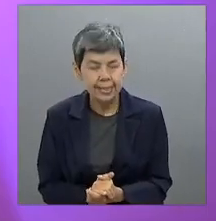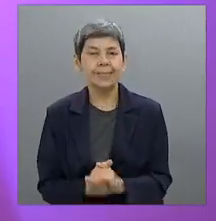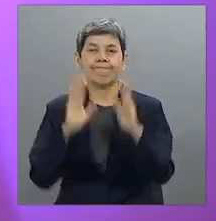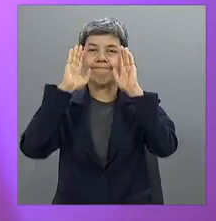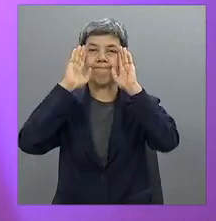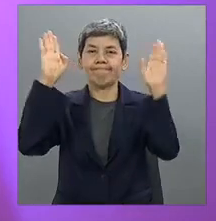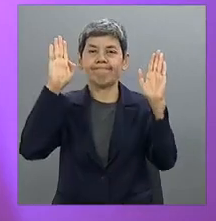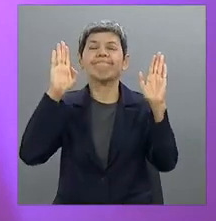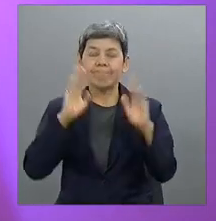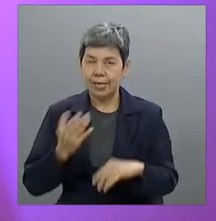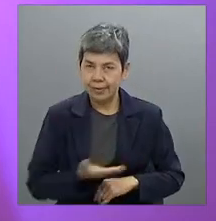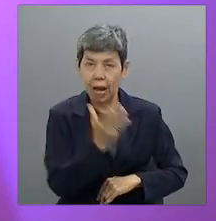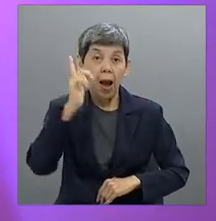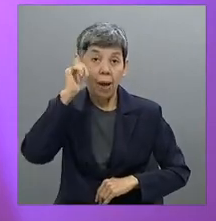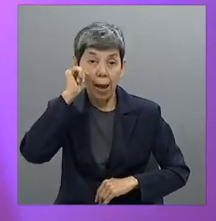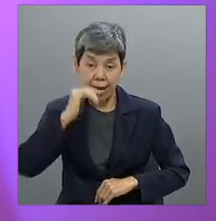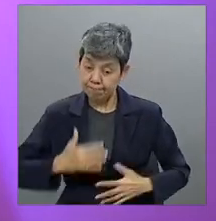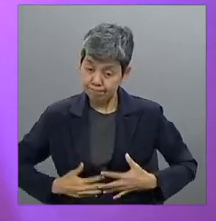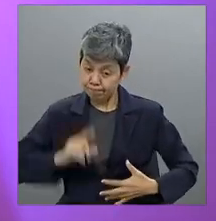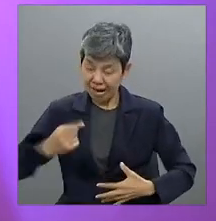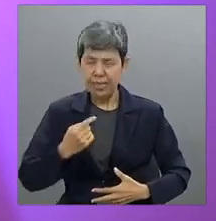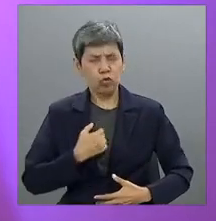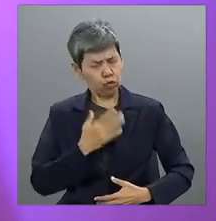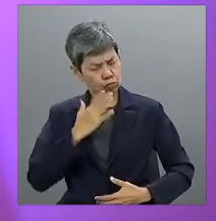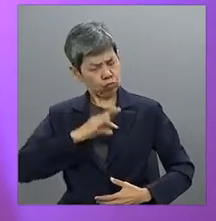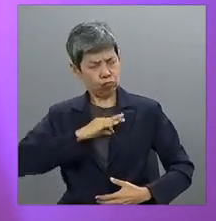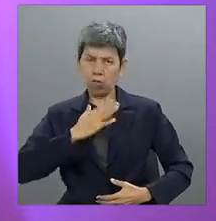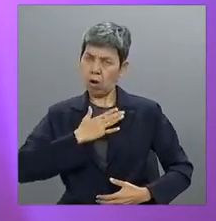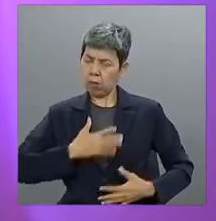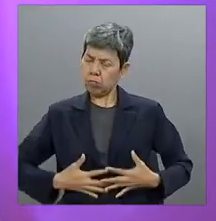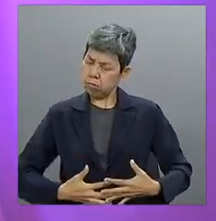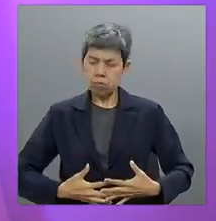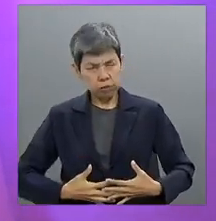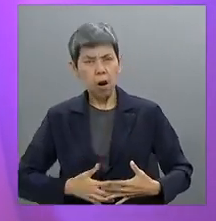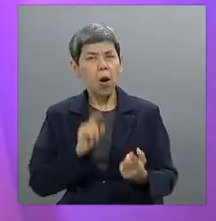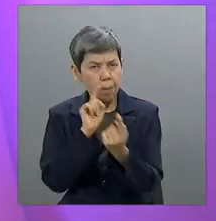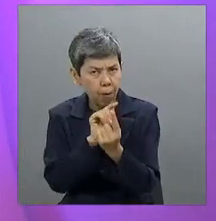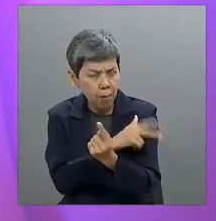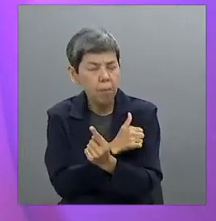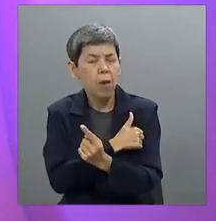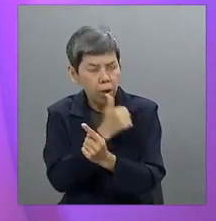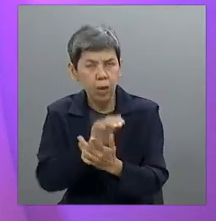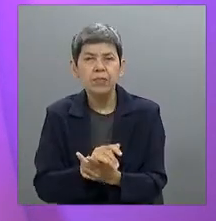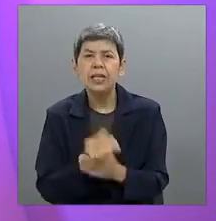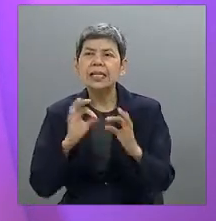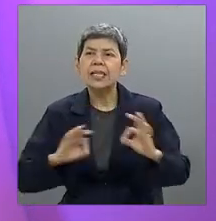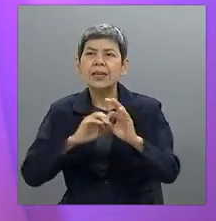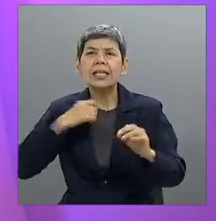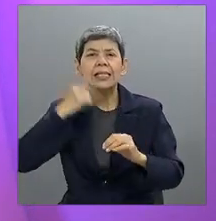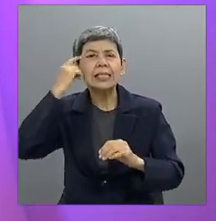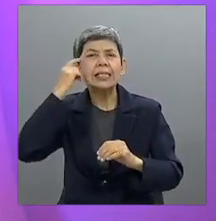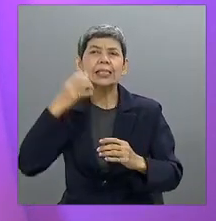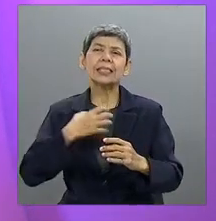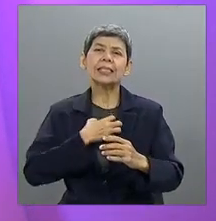ใครที่เป็นคุณแม่มือใหม่นะครับก็ต้องหมั่นสังเกตตัวเองบ่อยๆแล้วก็อย่างที่คุณหมอได้ฝากไว้นะครับว่าสิ่งที่จำเป็นที่สุดนะครับก็คือเรื่องของ